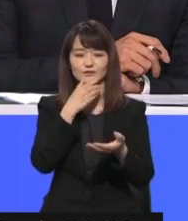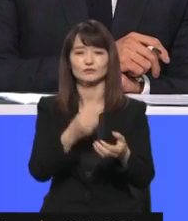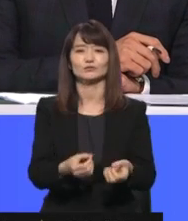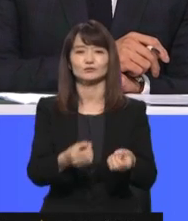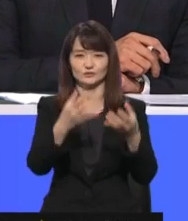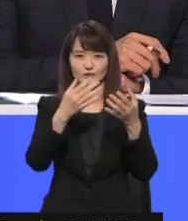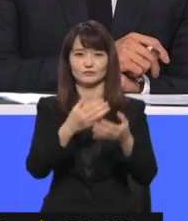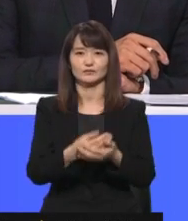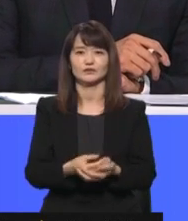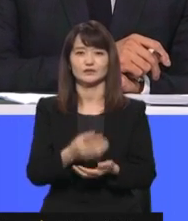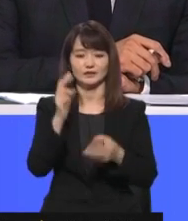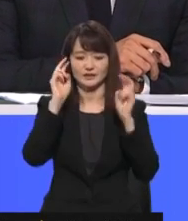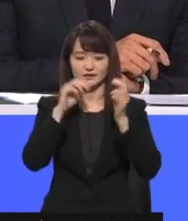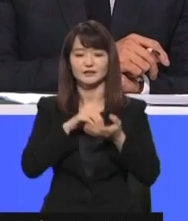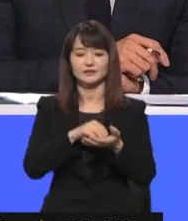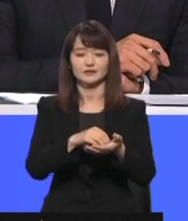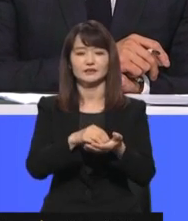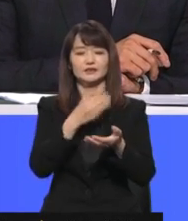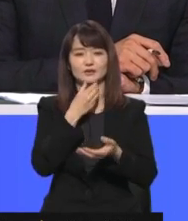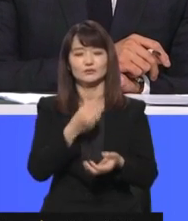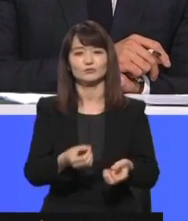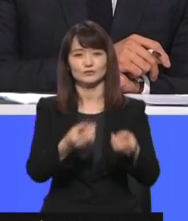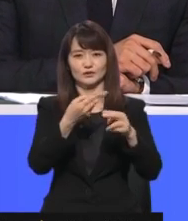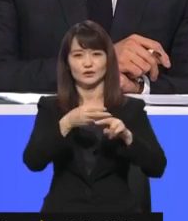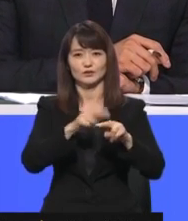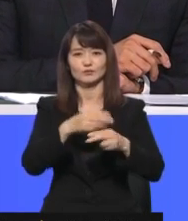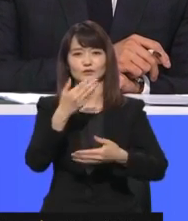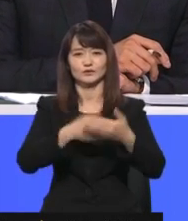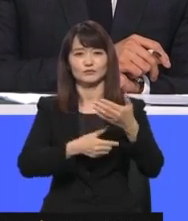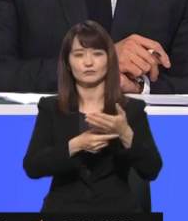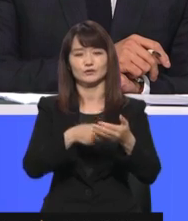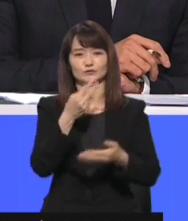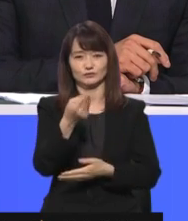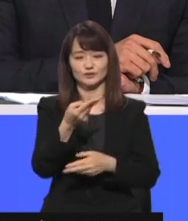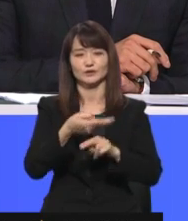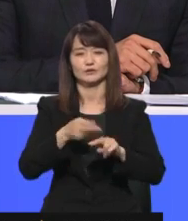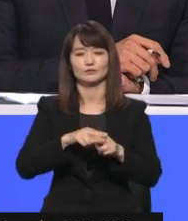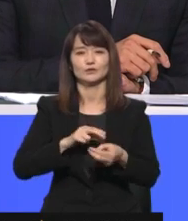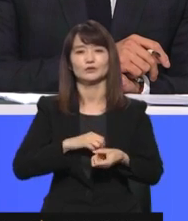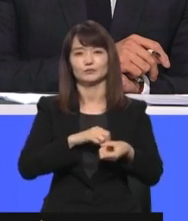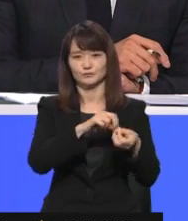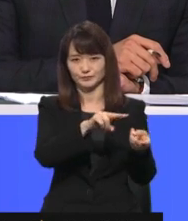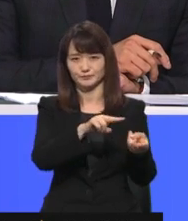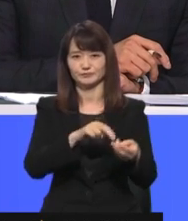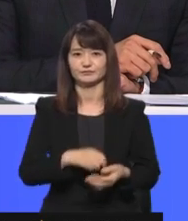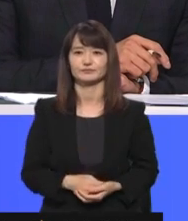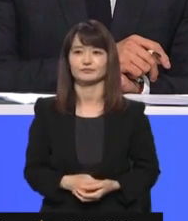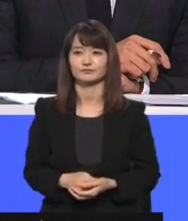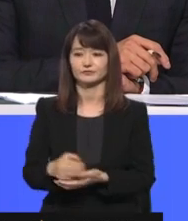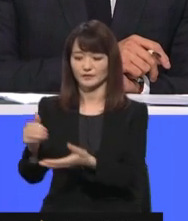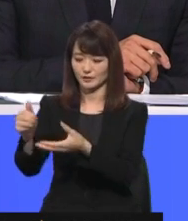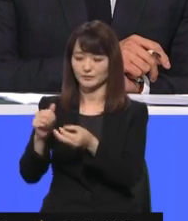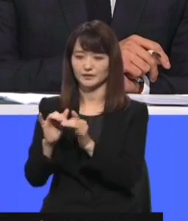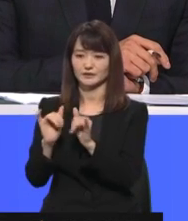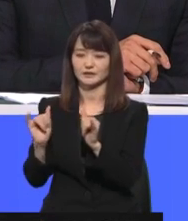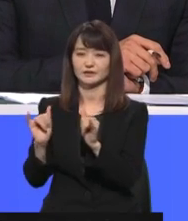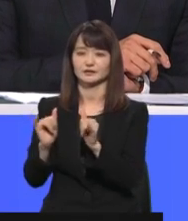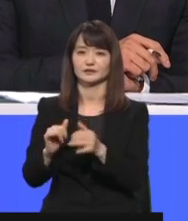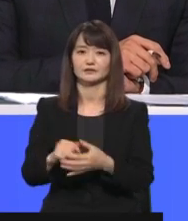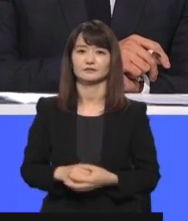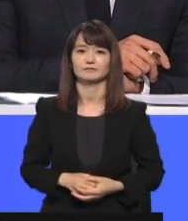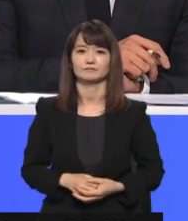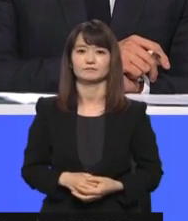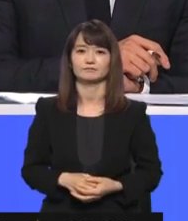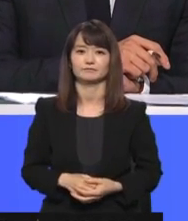영화표 2장 보내드리도록 하겠습니다 규 선임 이구요 어 패널 관련해서 동민 입